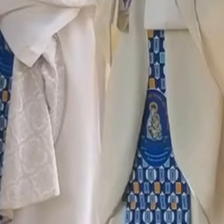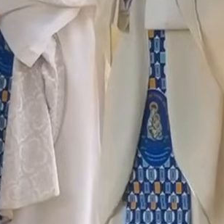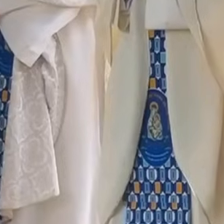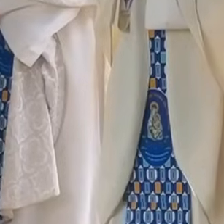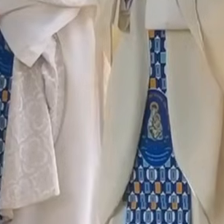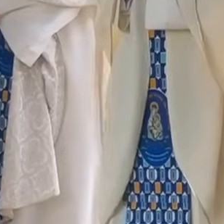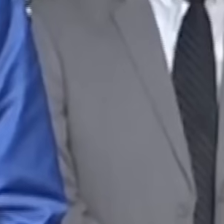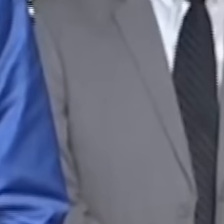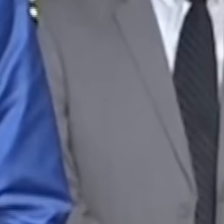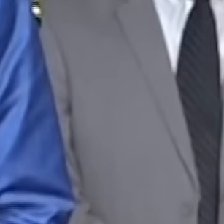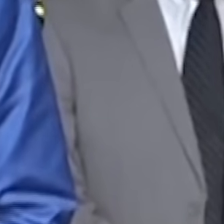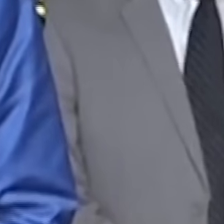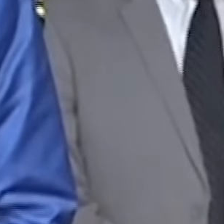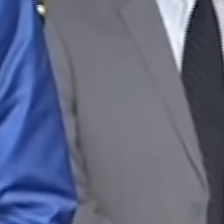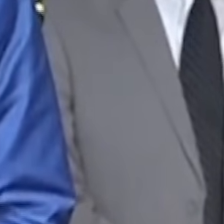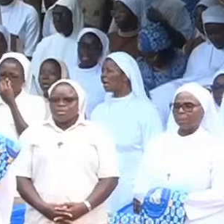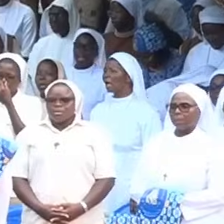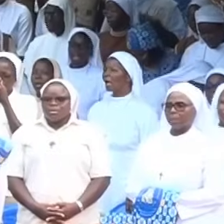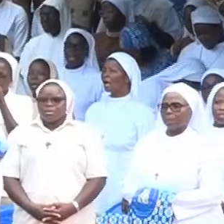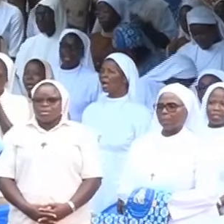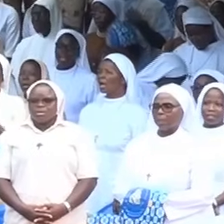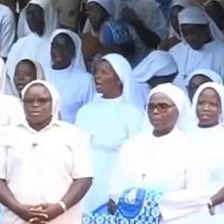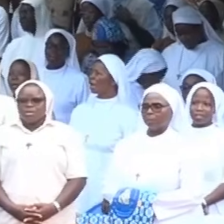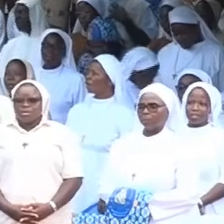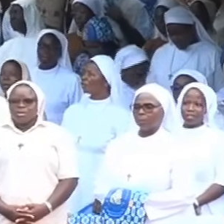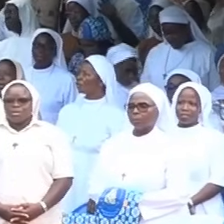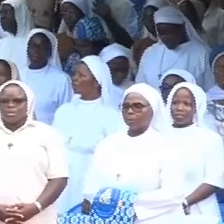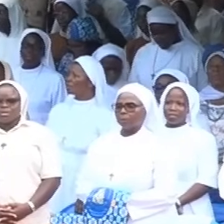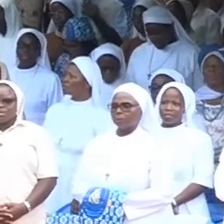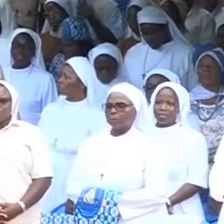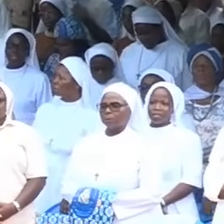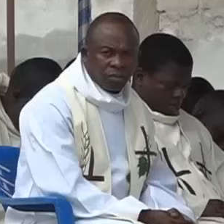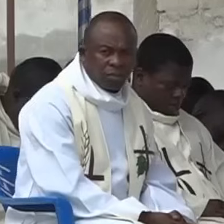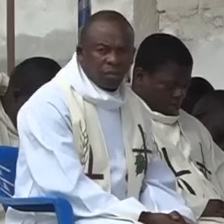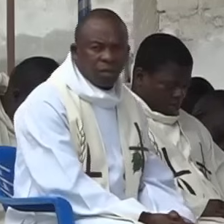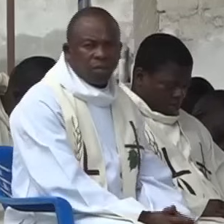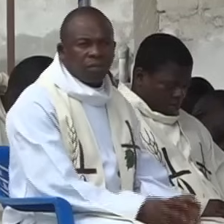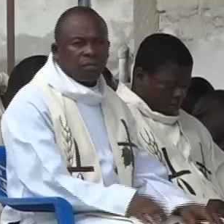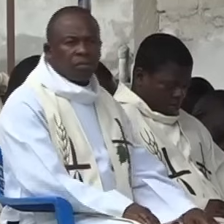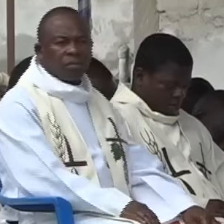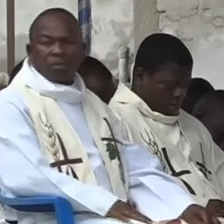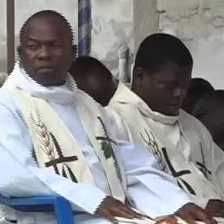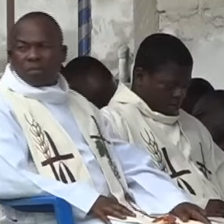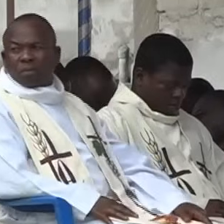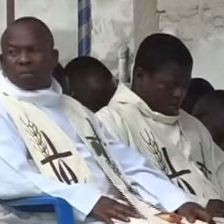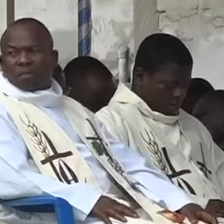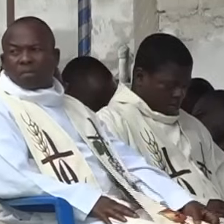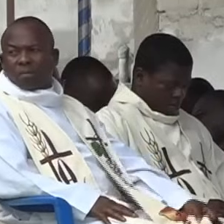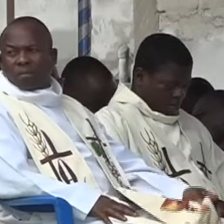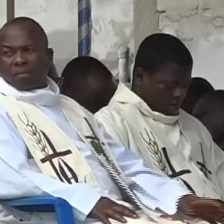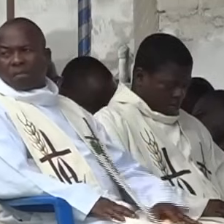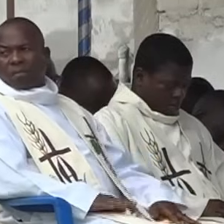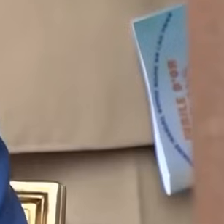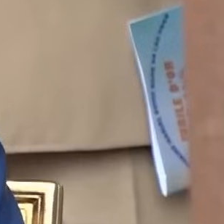communion que le président de la République a partagé ensemble avec les fidèles chrétiens catholiques autour des valeurs de paix,